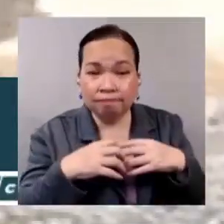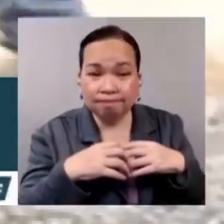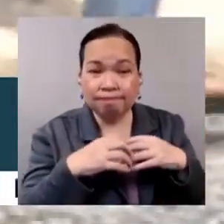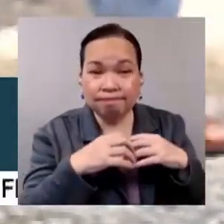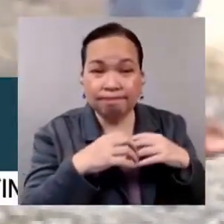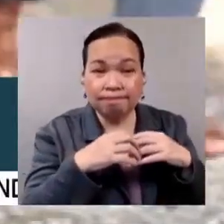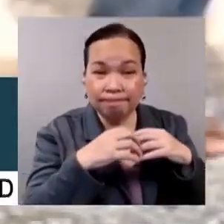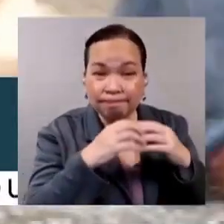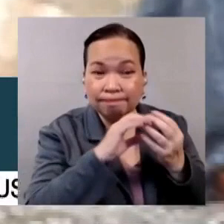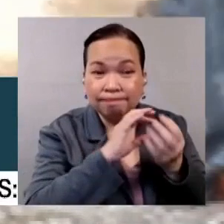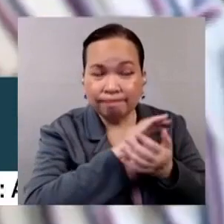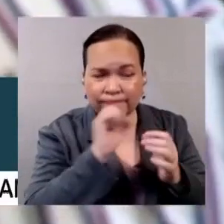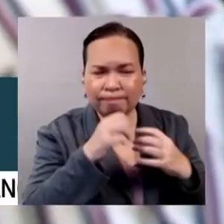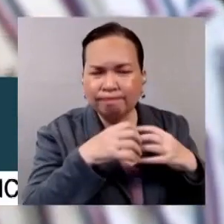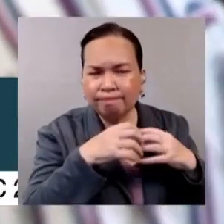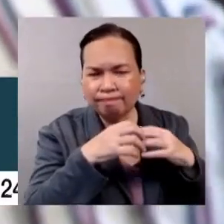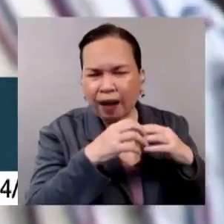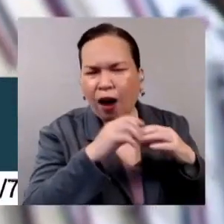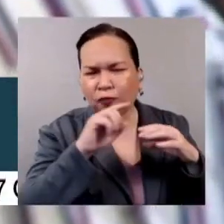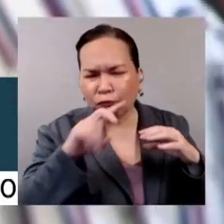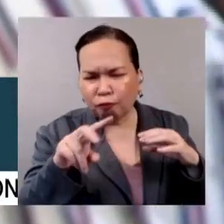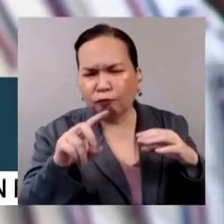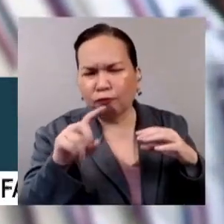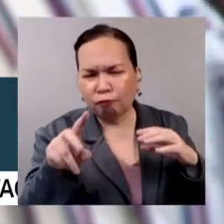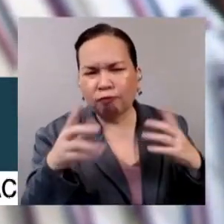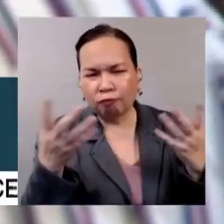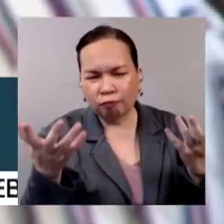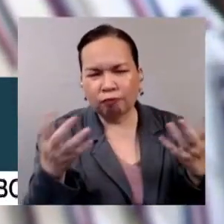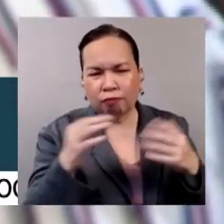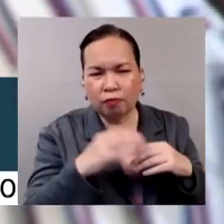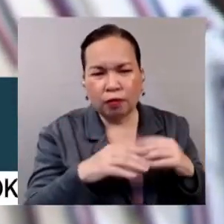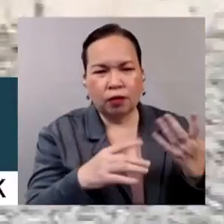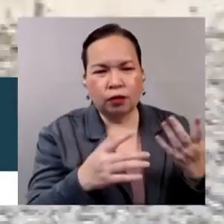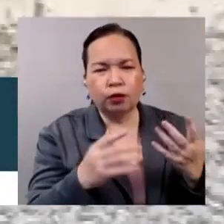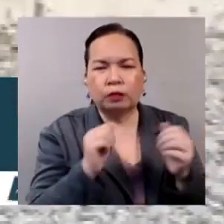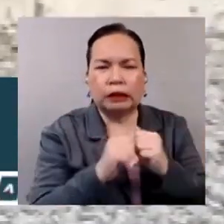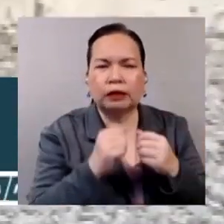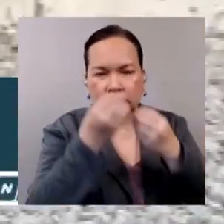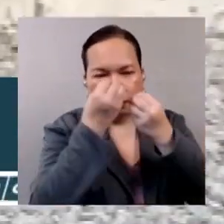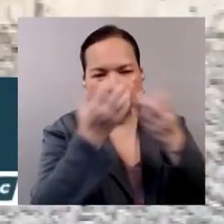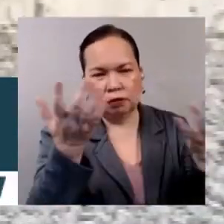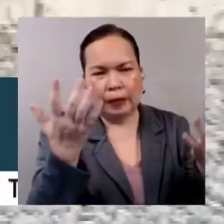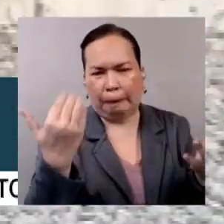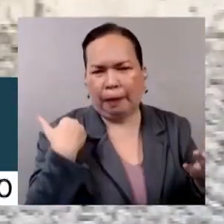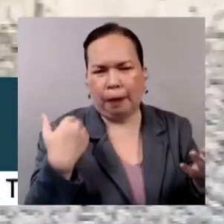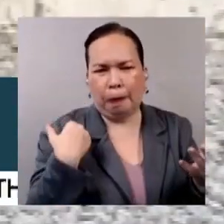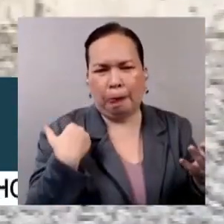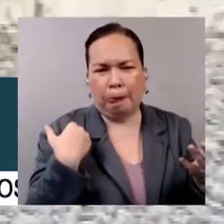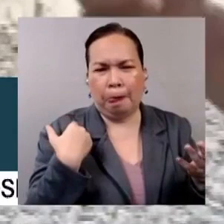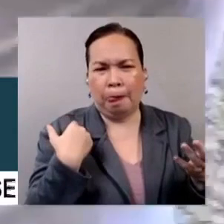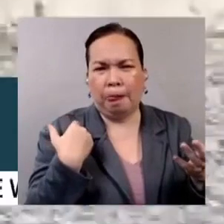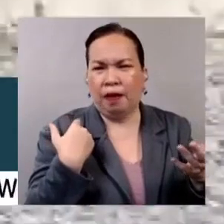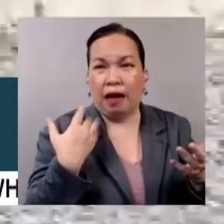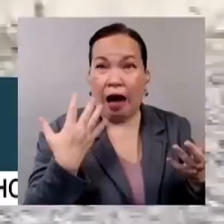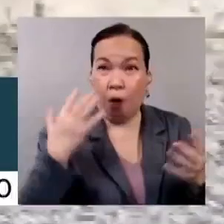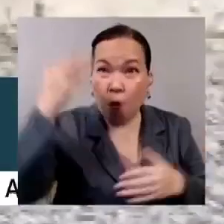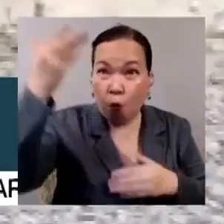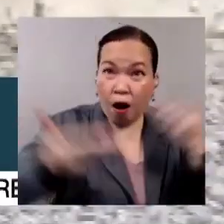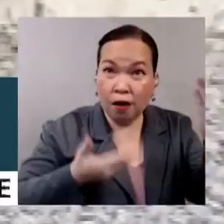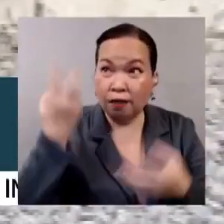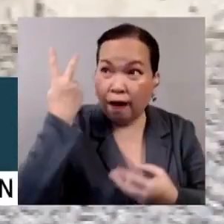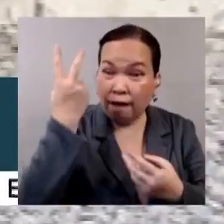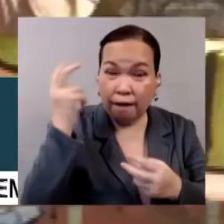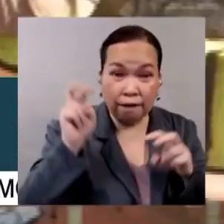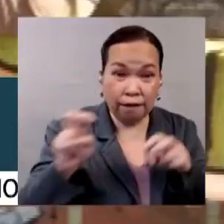nandun kami, kaya lang may still pa nga, hindi na lang siya talaga mapapunta yung mga turista.